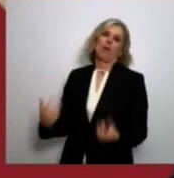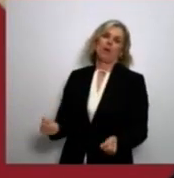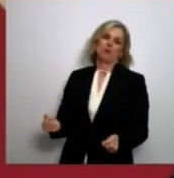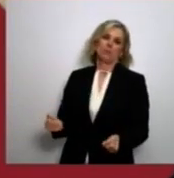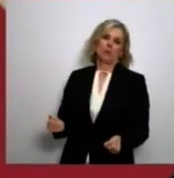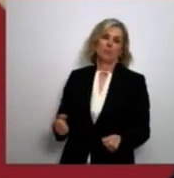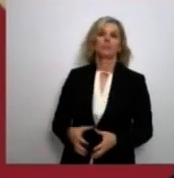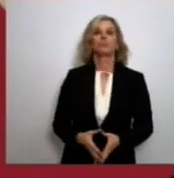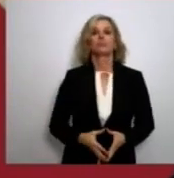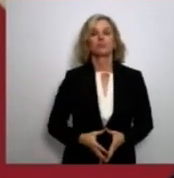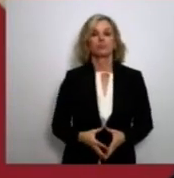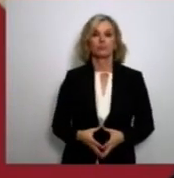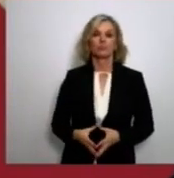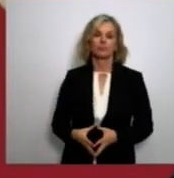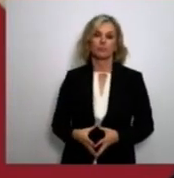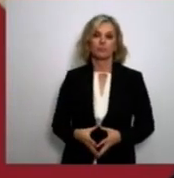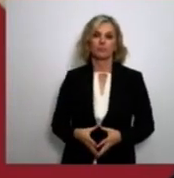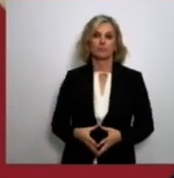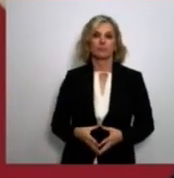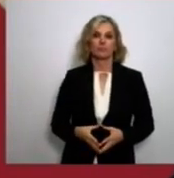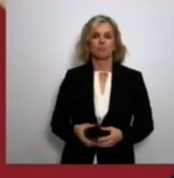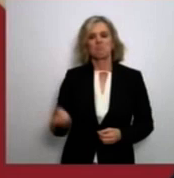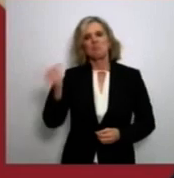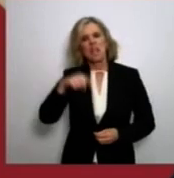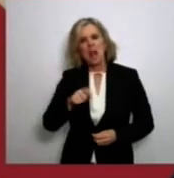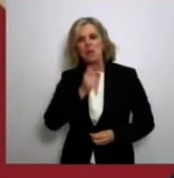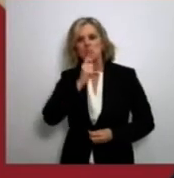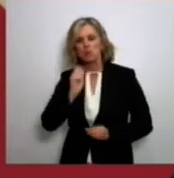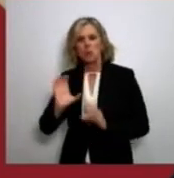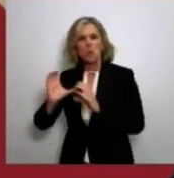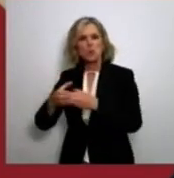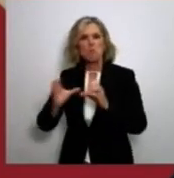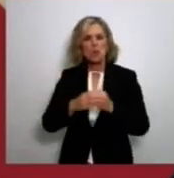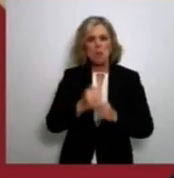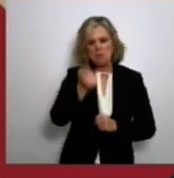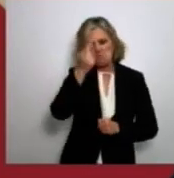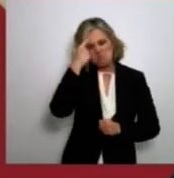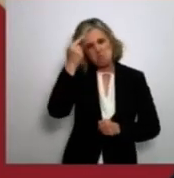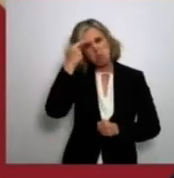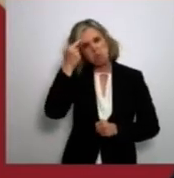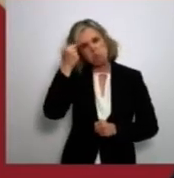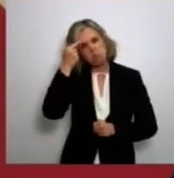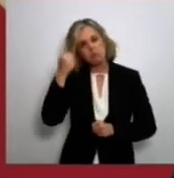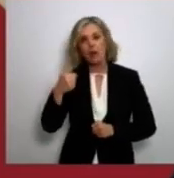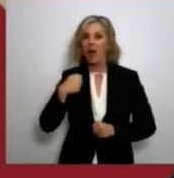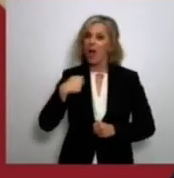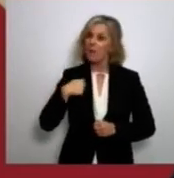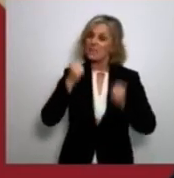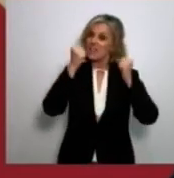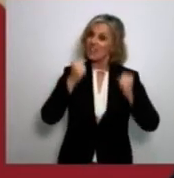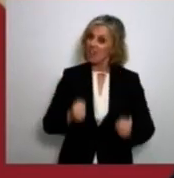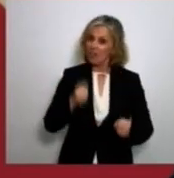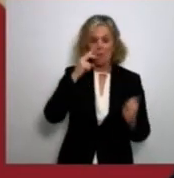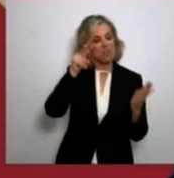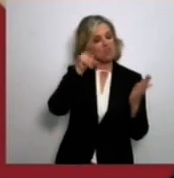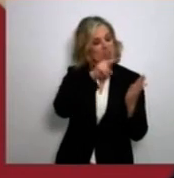εν αντιθέσει με άλλους, οι οποίοι είτε λόγω βλακείας είτε σκοπίμως αισιόπησαν, εμείς μελετήσαμε το τι ισχύει στο